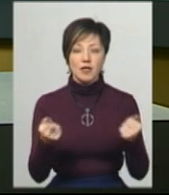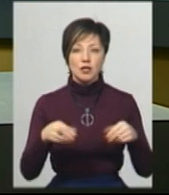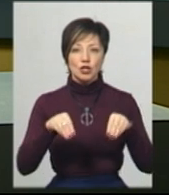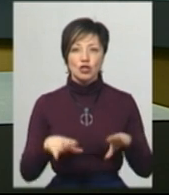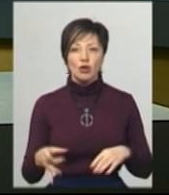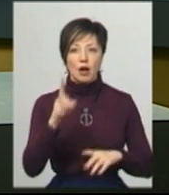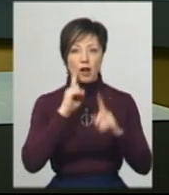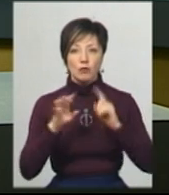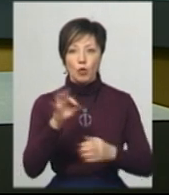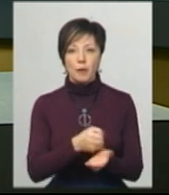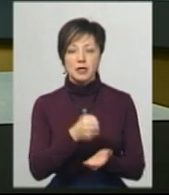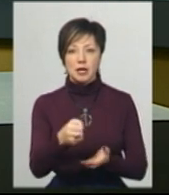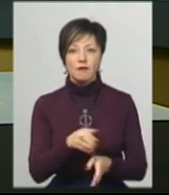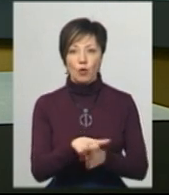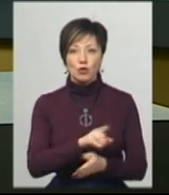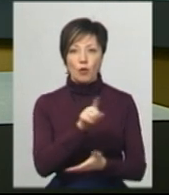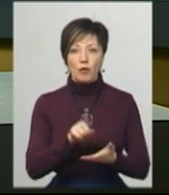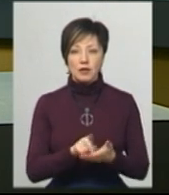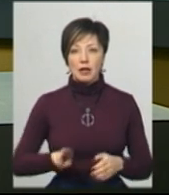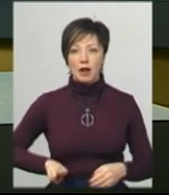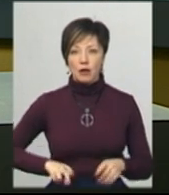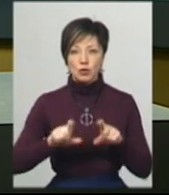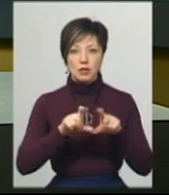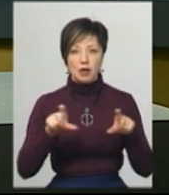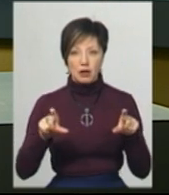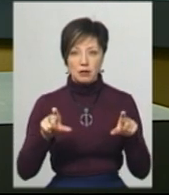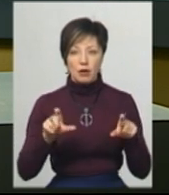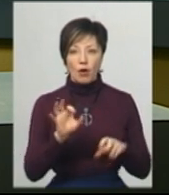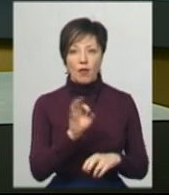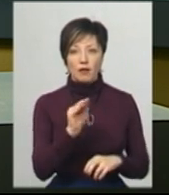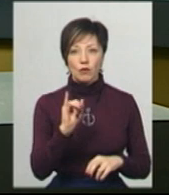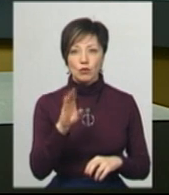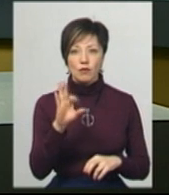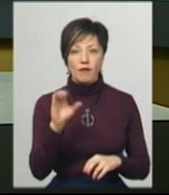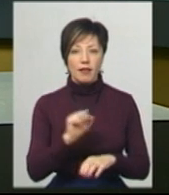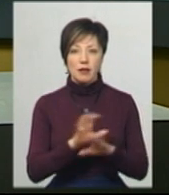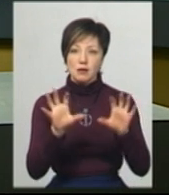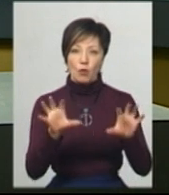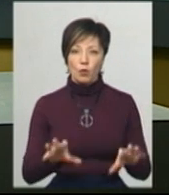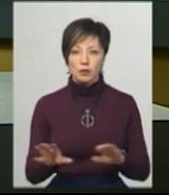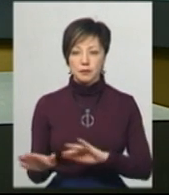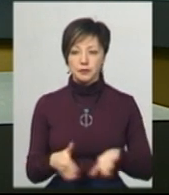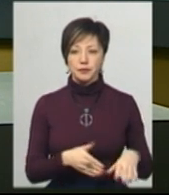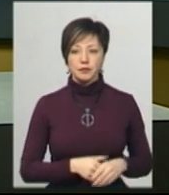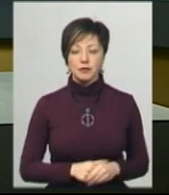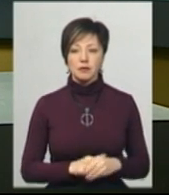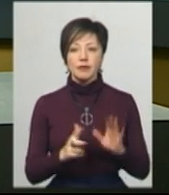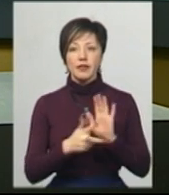рішення райради про призначення виконуючого обов'язки директора закладу Олени Фурсової незаконним.